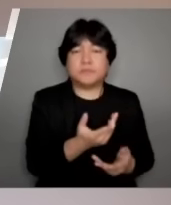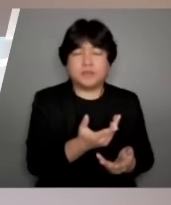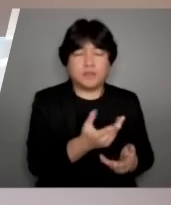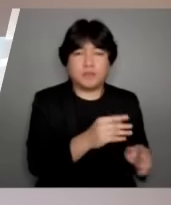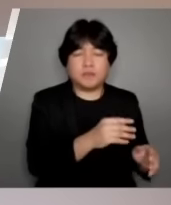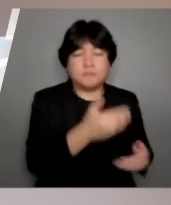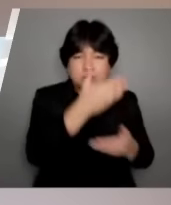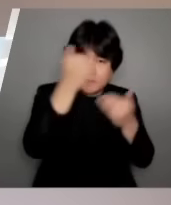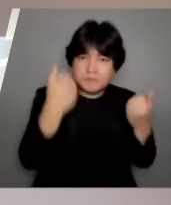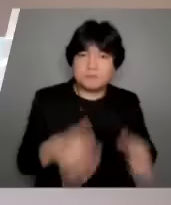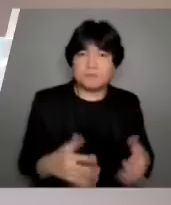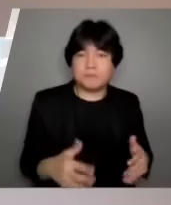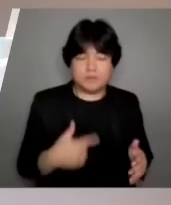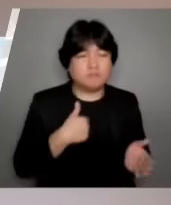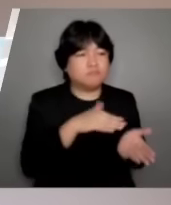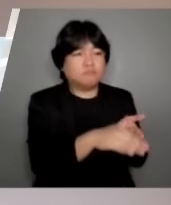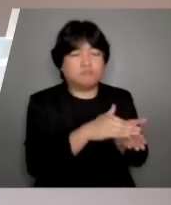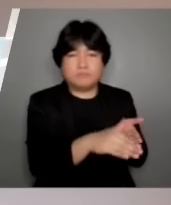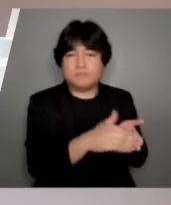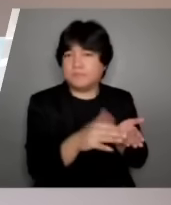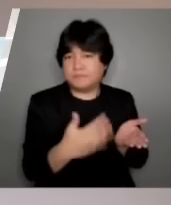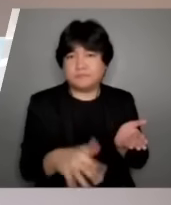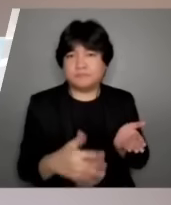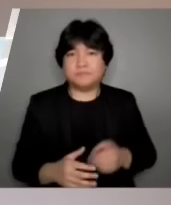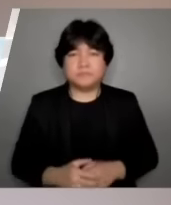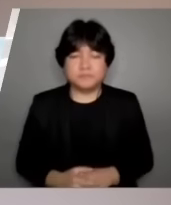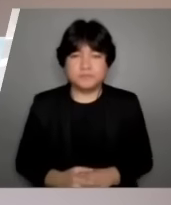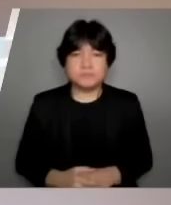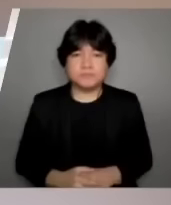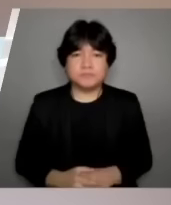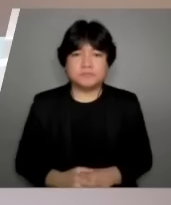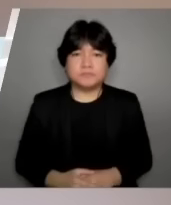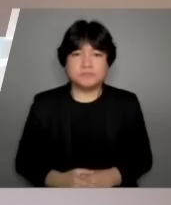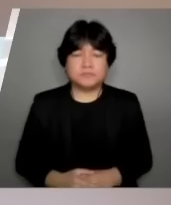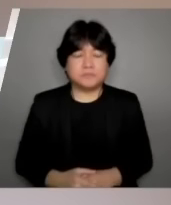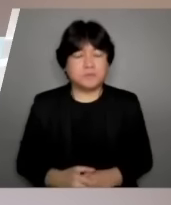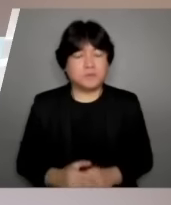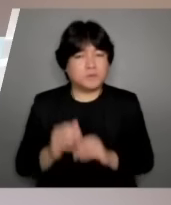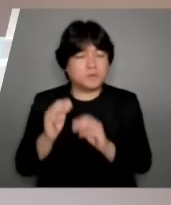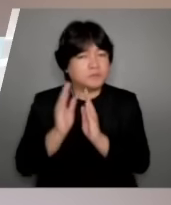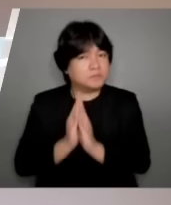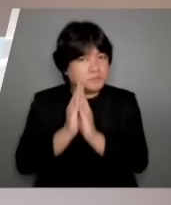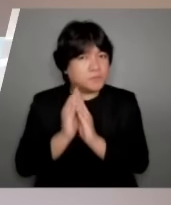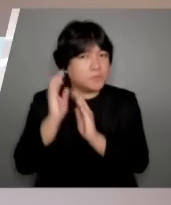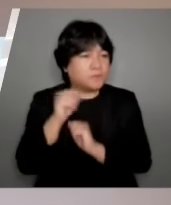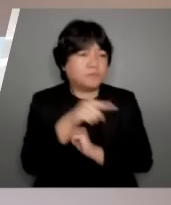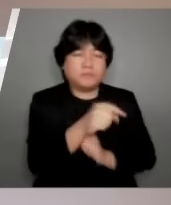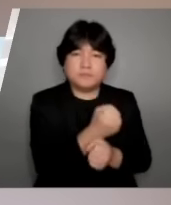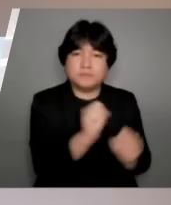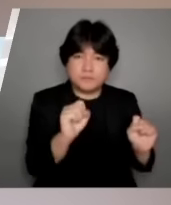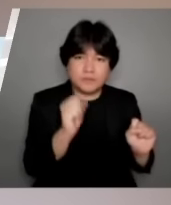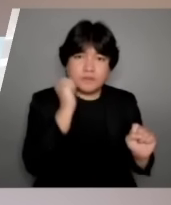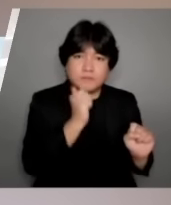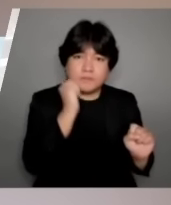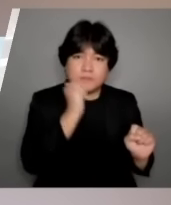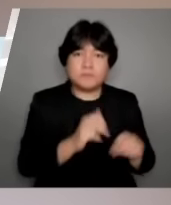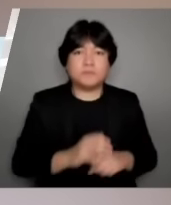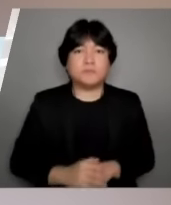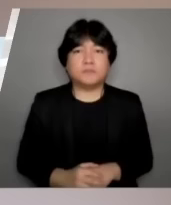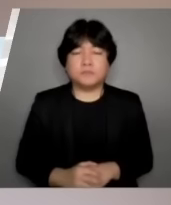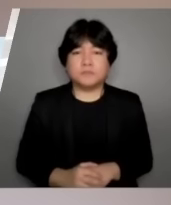At napatawad ko na kayo long time ago po. Pinagpipray ko na maging safe kayo palagi at nasa maayos